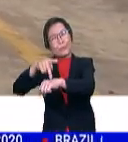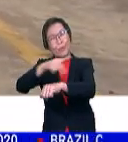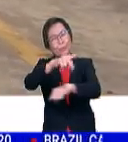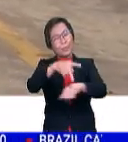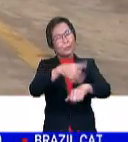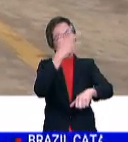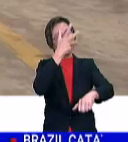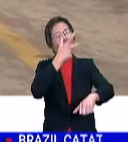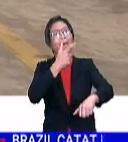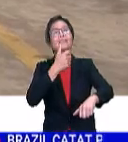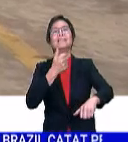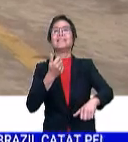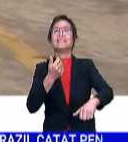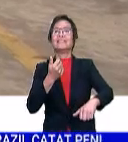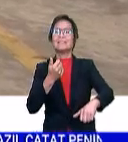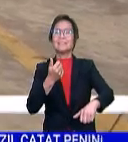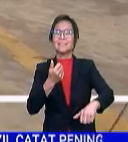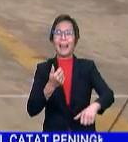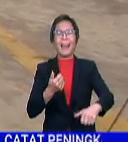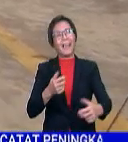dia